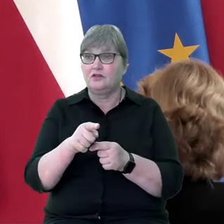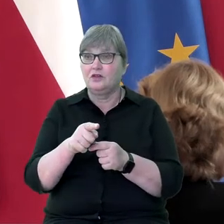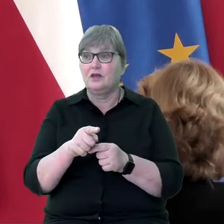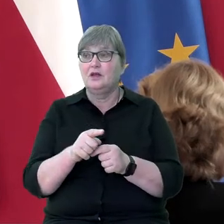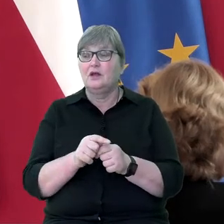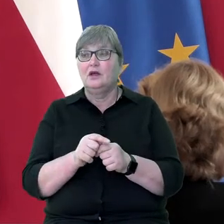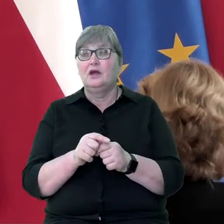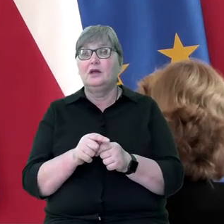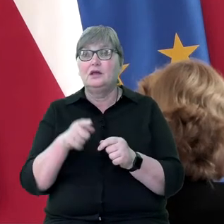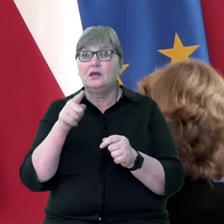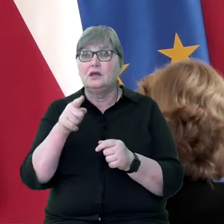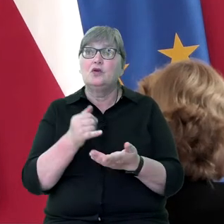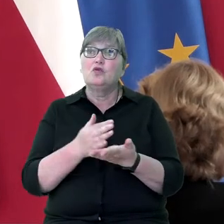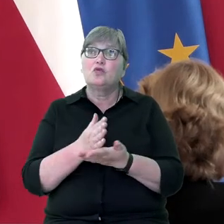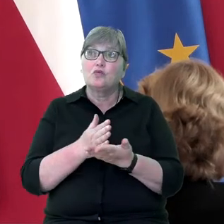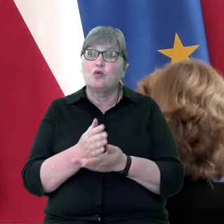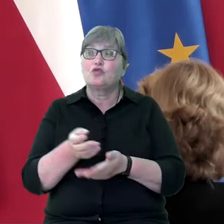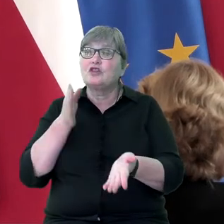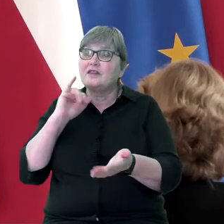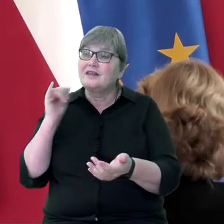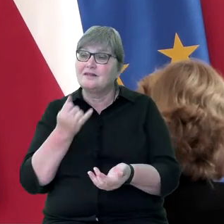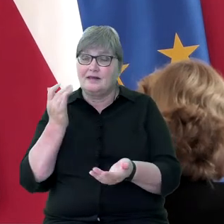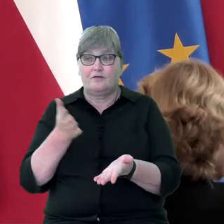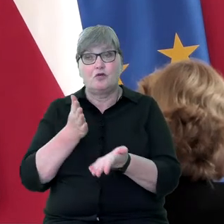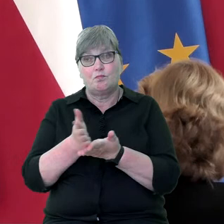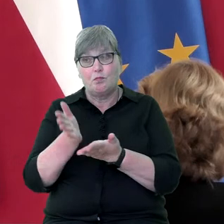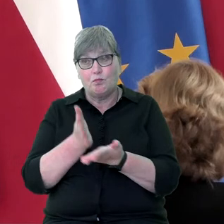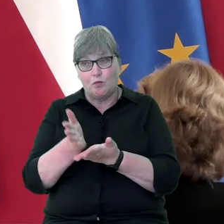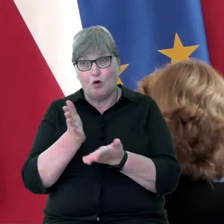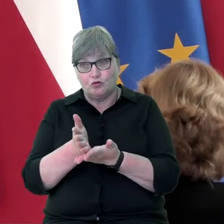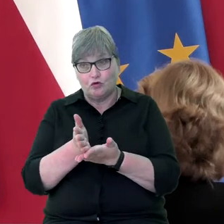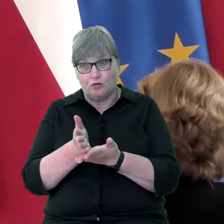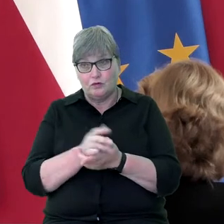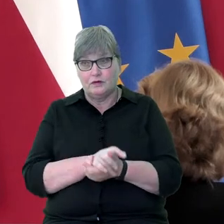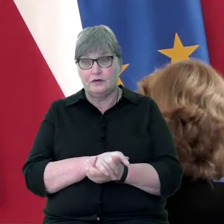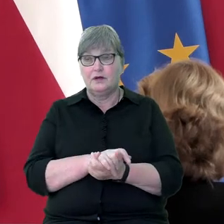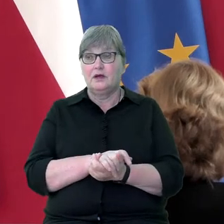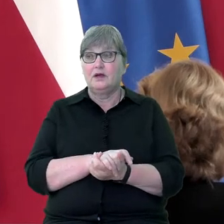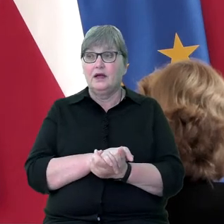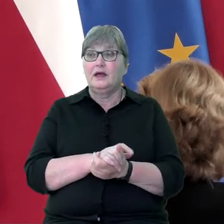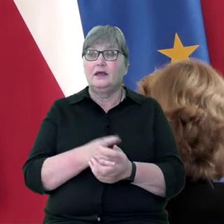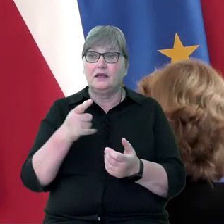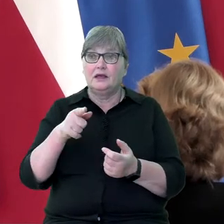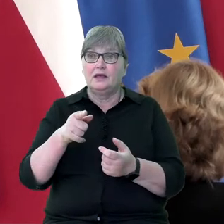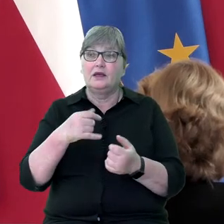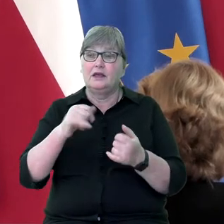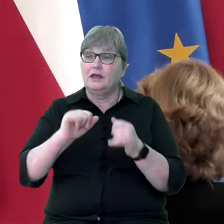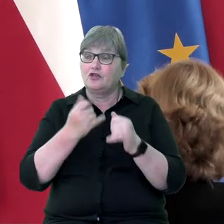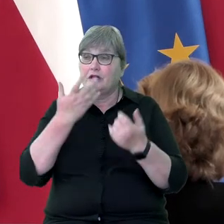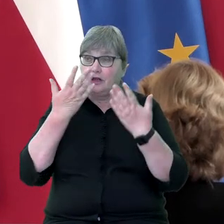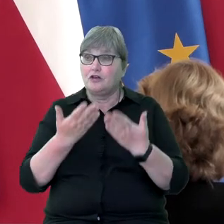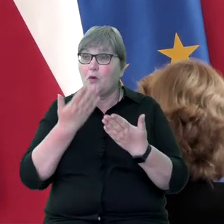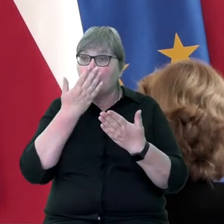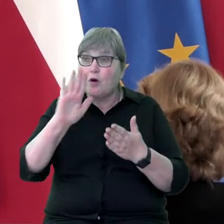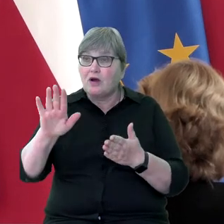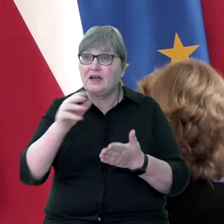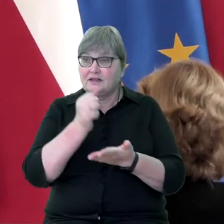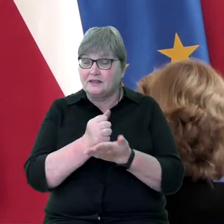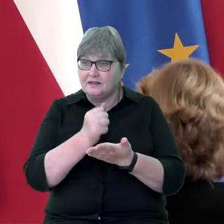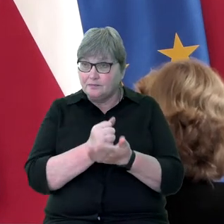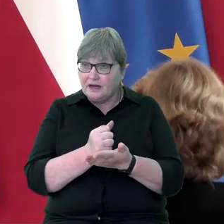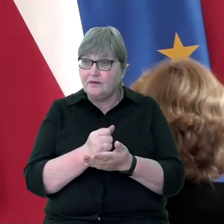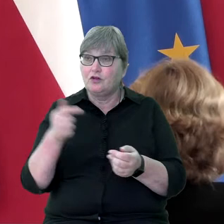służenia radą i pomocą, a także obowiązek zachowania drogi służbowej do przedstawiania spraw, próśb i zażaleń w